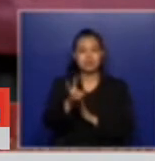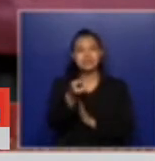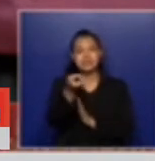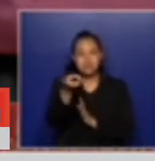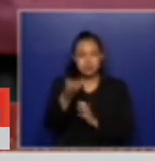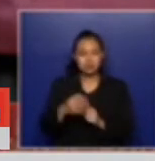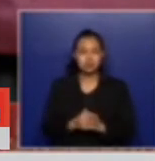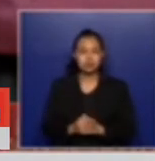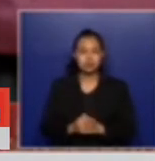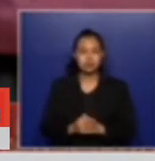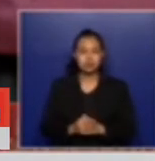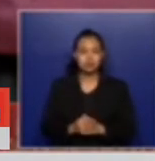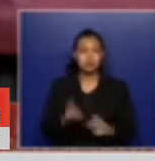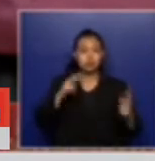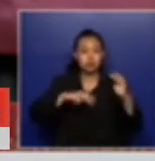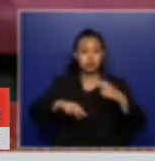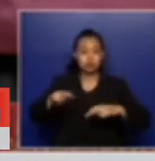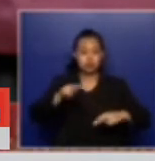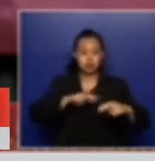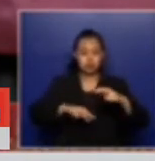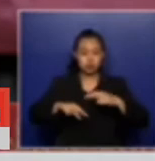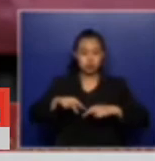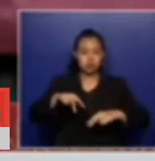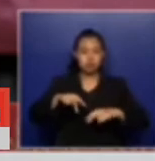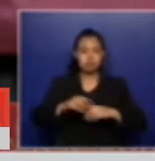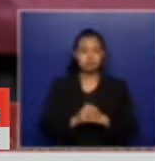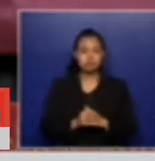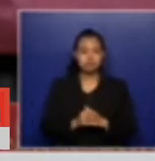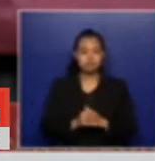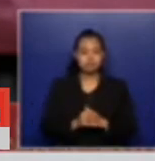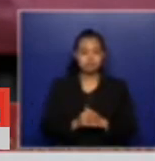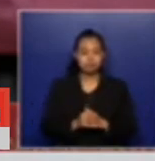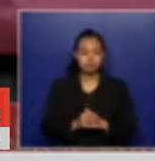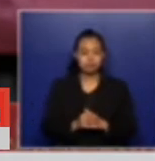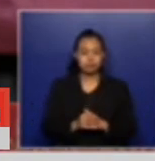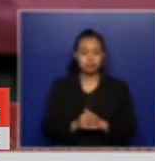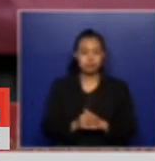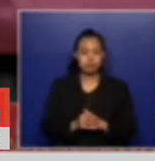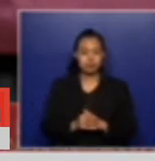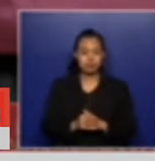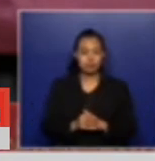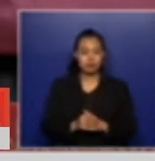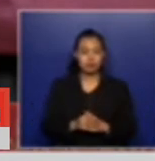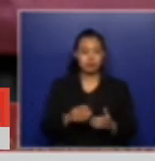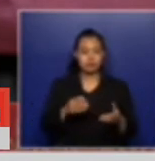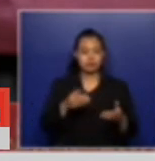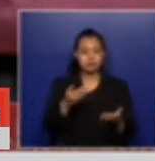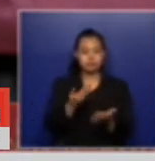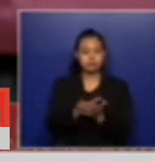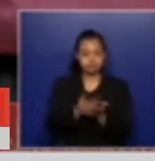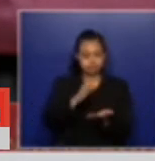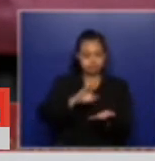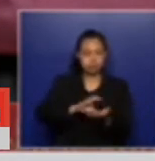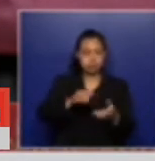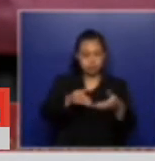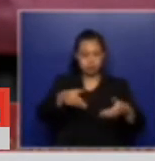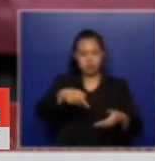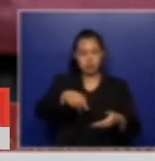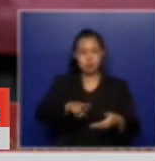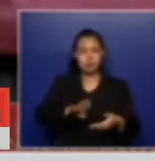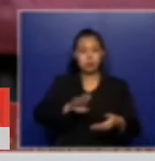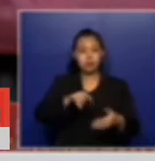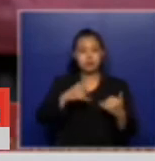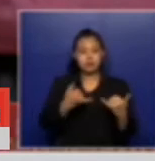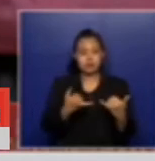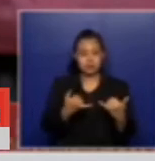ลึกในเนื้อหางบประมาณฉบับนี้นะครับเราพบว่าในเนื้อหาของงบประมาณ